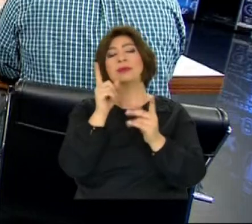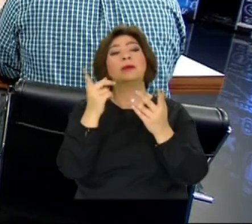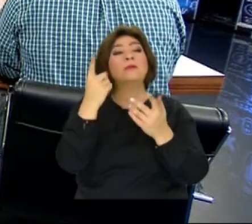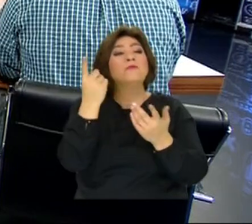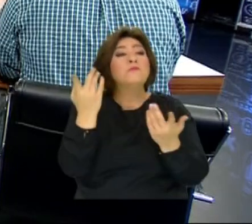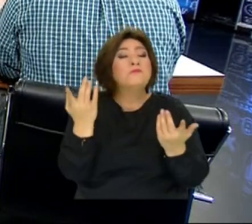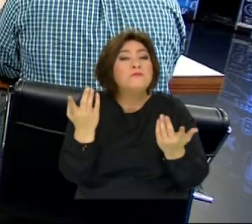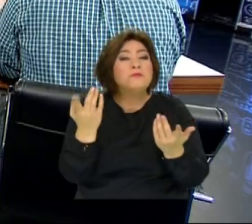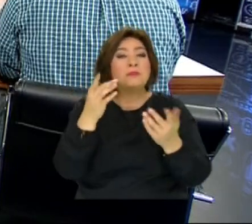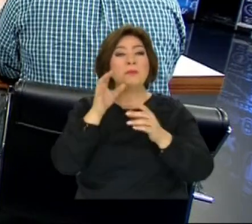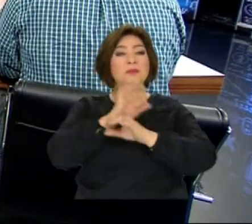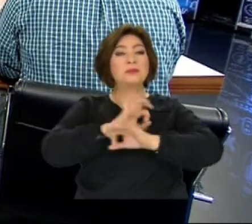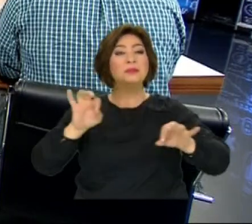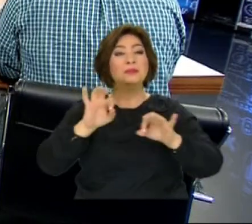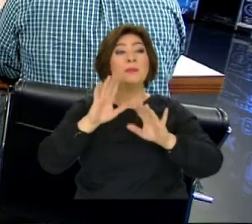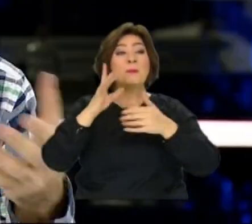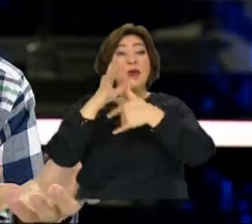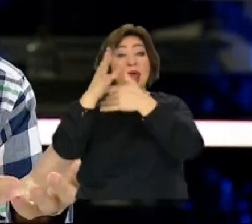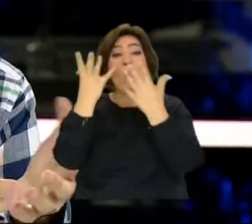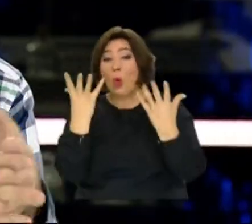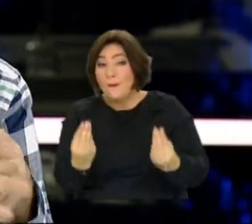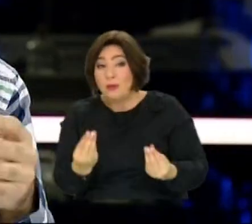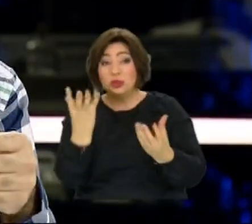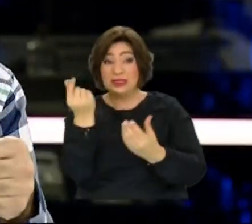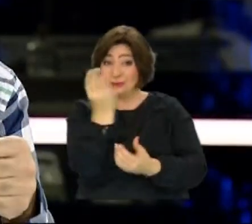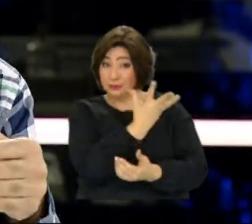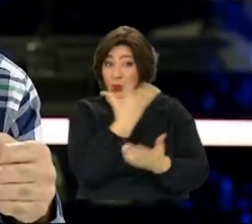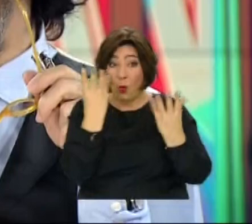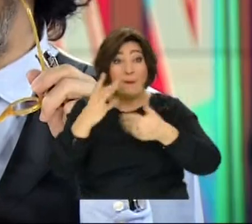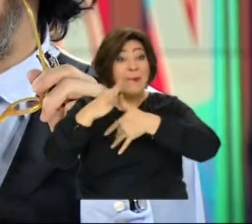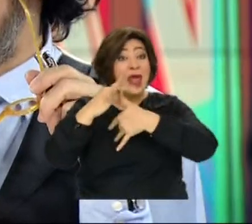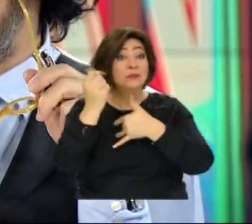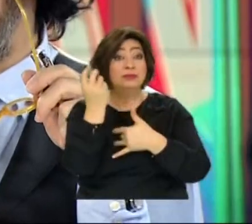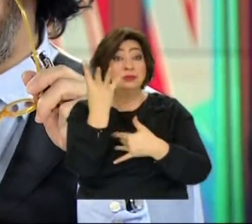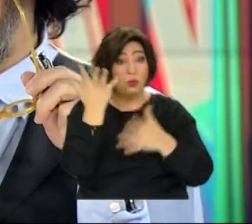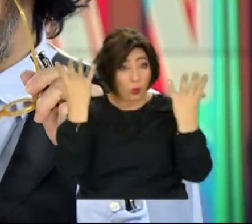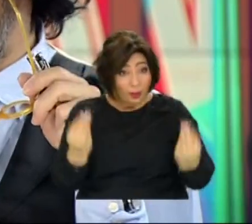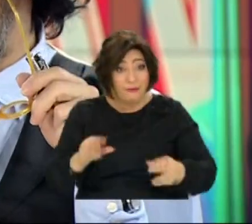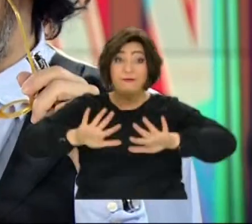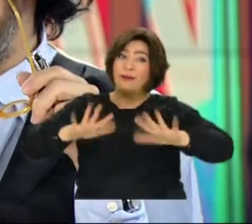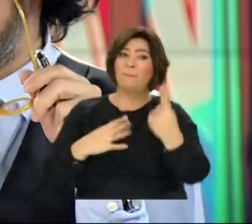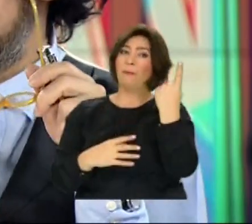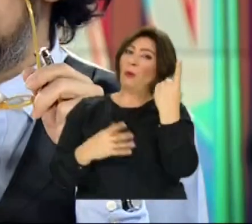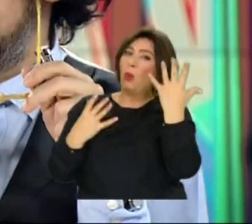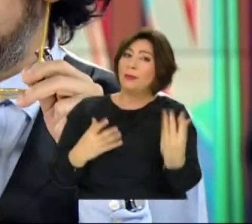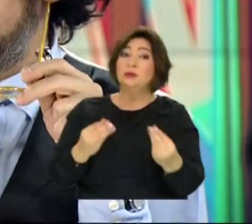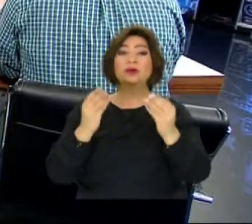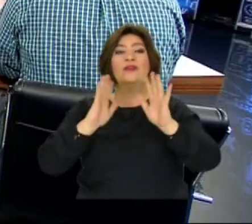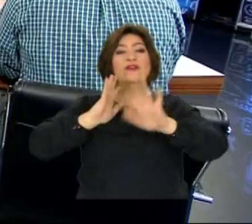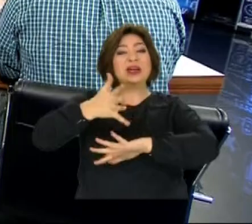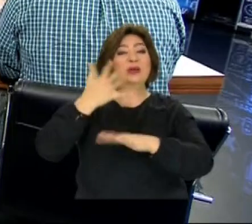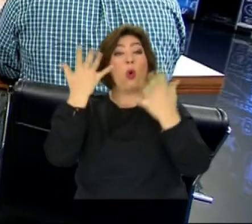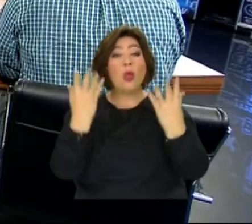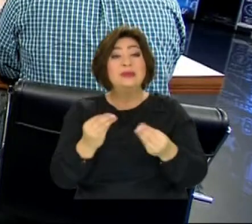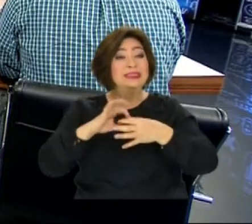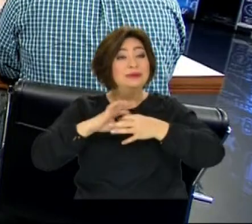olabilir ve görevlendirilmiş kanun. Diğer melekler de olabilir. Çoğul da geçiyor, tek olarak da geçiyor. Yani birkaç kişi de gelebiliyor. Bir aslında melek çoğul geçmesi bununla ilgili